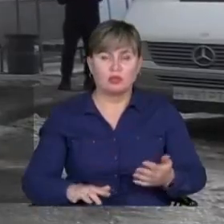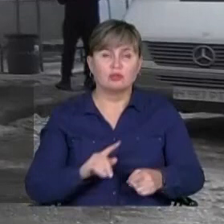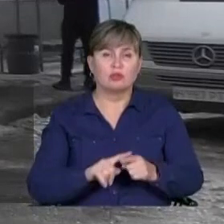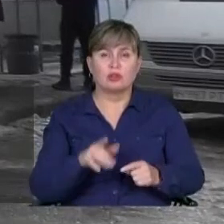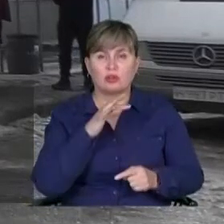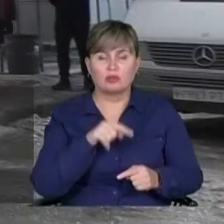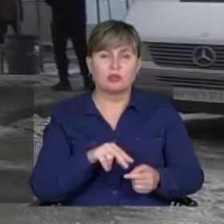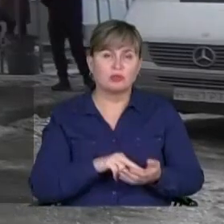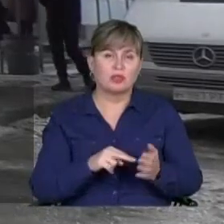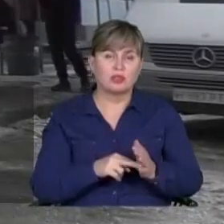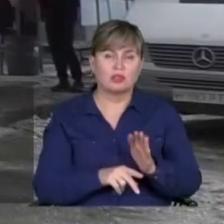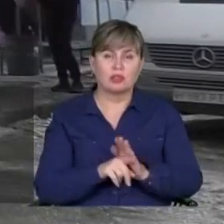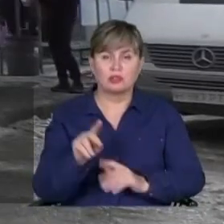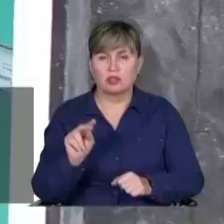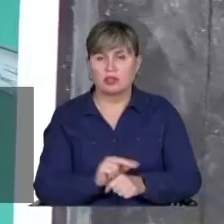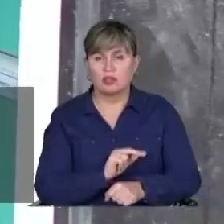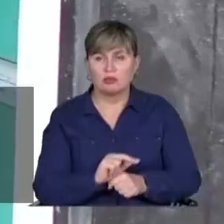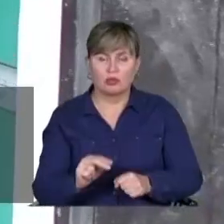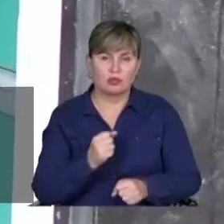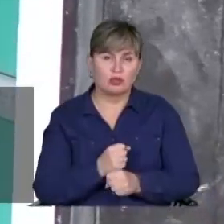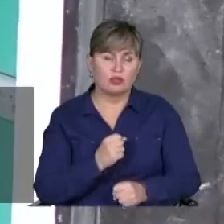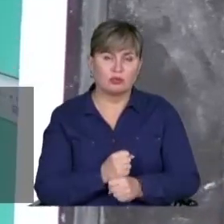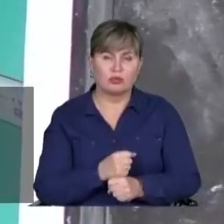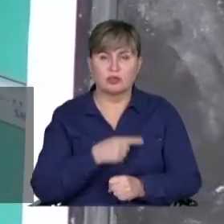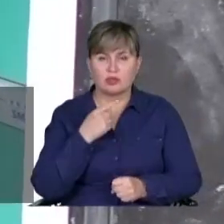времени здесь планируют начать капитальные ремонтные работы,